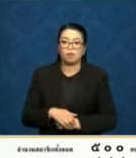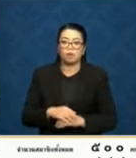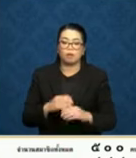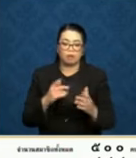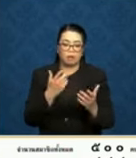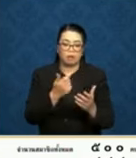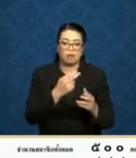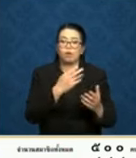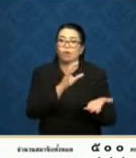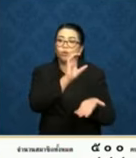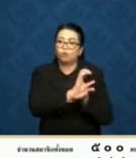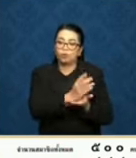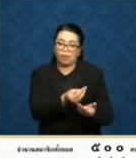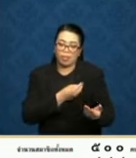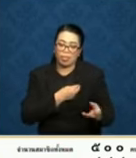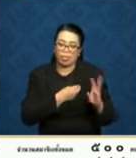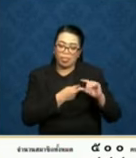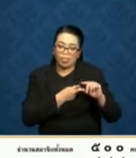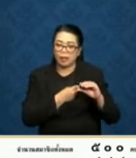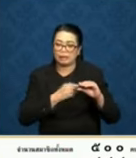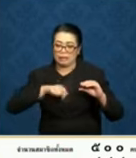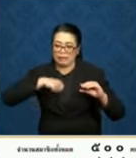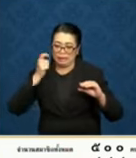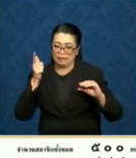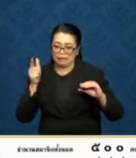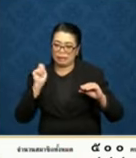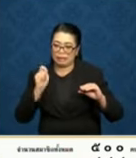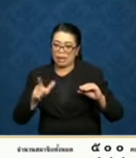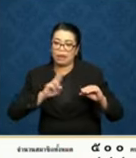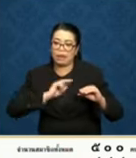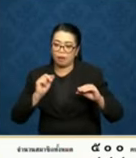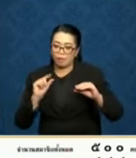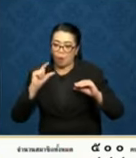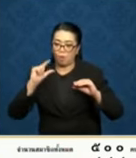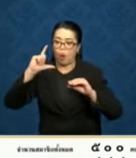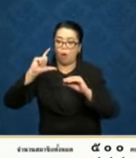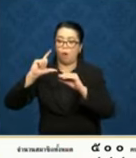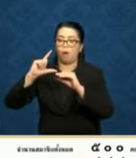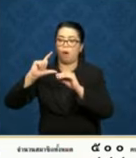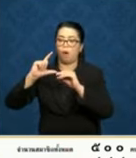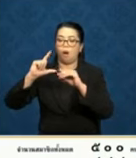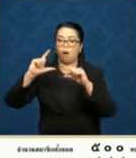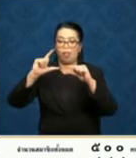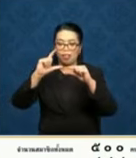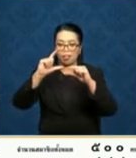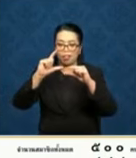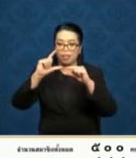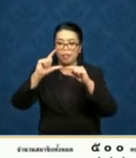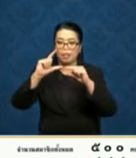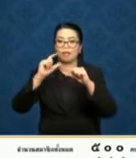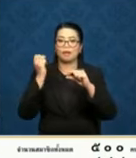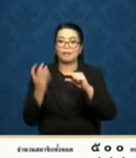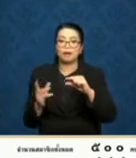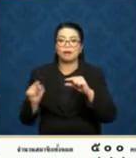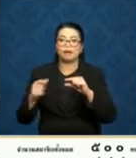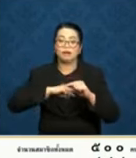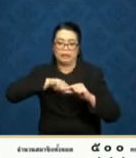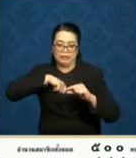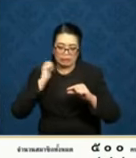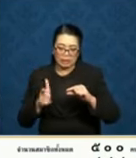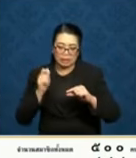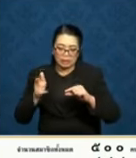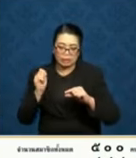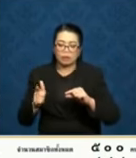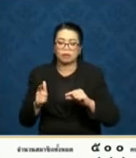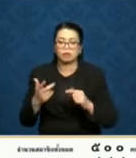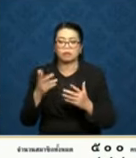ค่ใช้จ่ายและพาระตรนเลยครัที่ผปกรองพ่อแม่ของเด็ ต้องแบกรบไบนบาของเขาเพื่อทจะสร้างอนาคต สร้างหลากประ